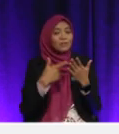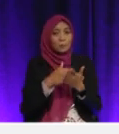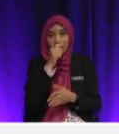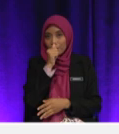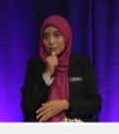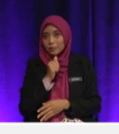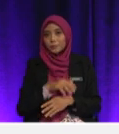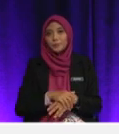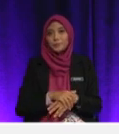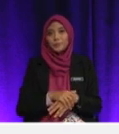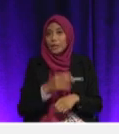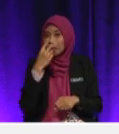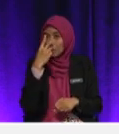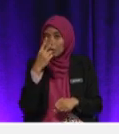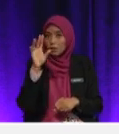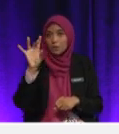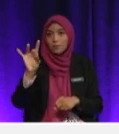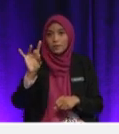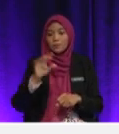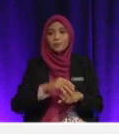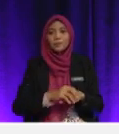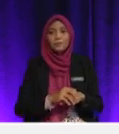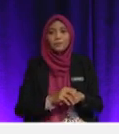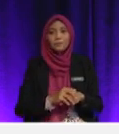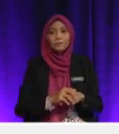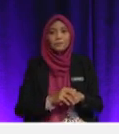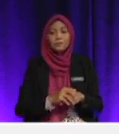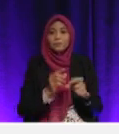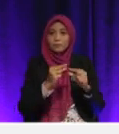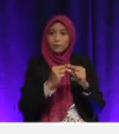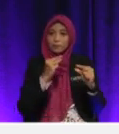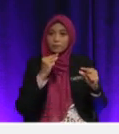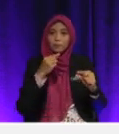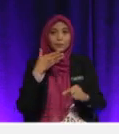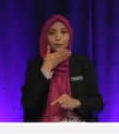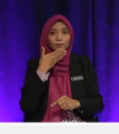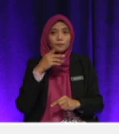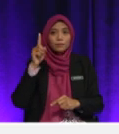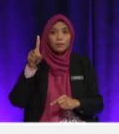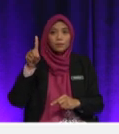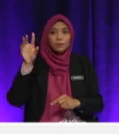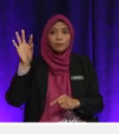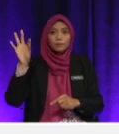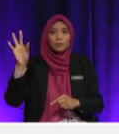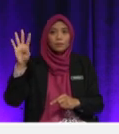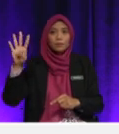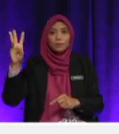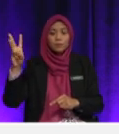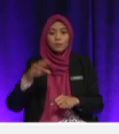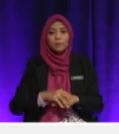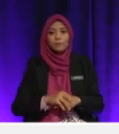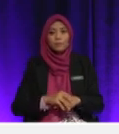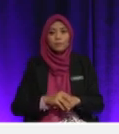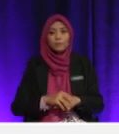kita tengok pula yang ke-8 barisan pemuda di tubuhkan juga pada 1946 DJ silten dan